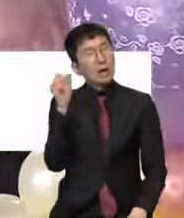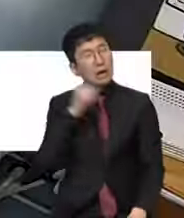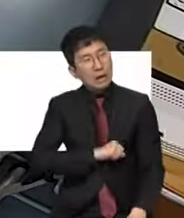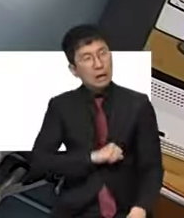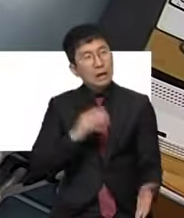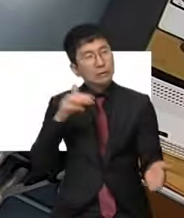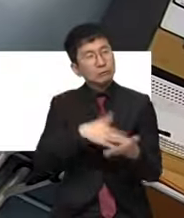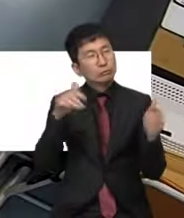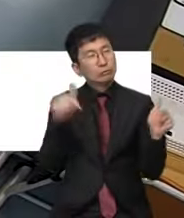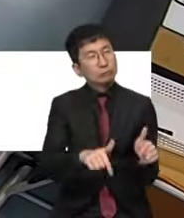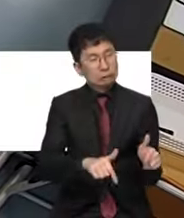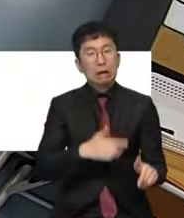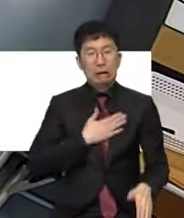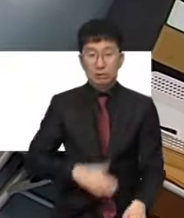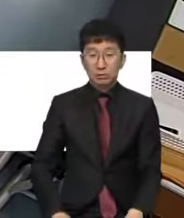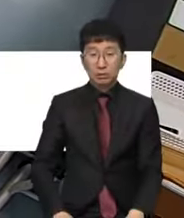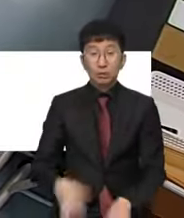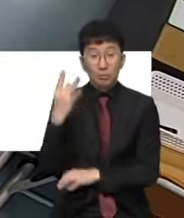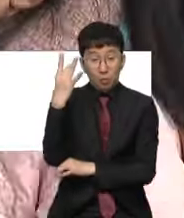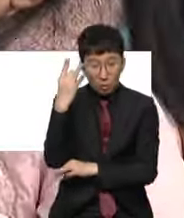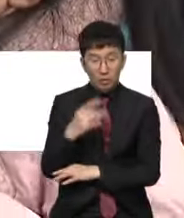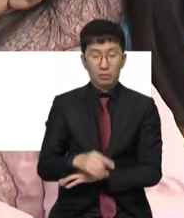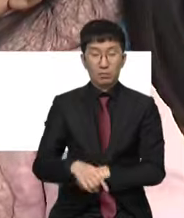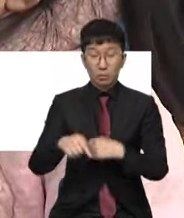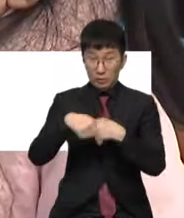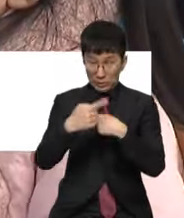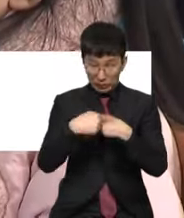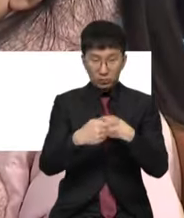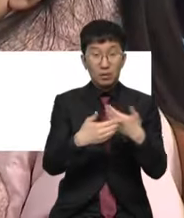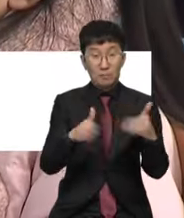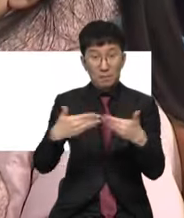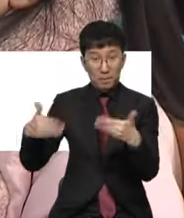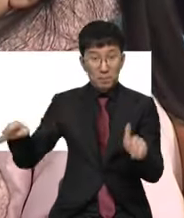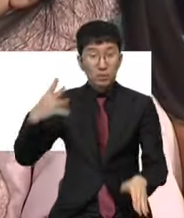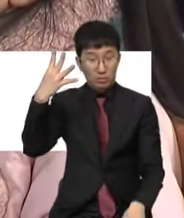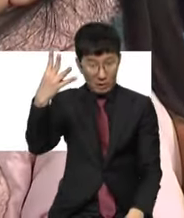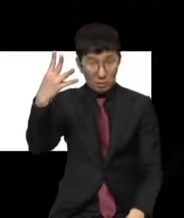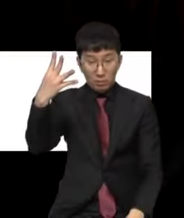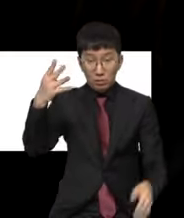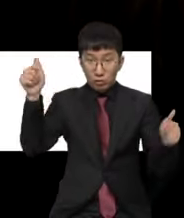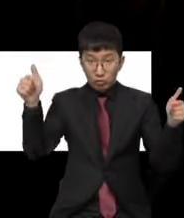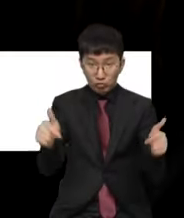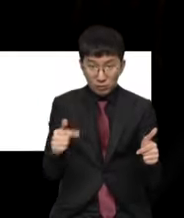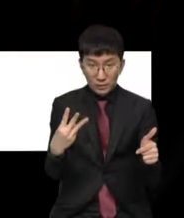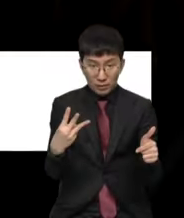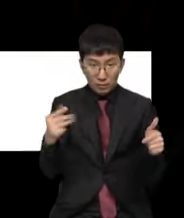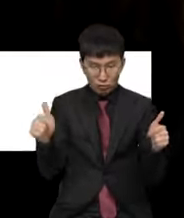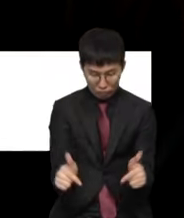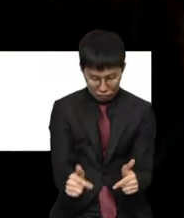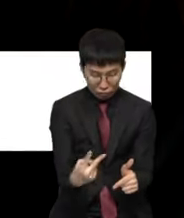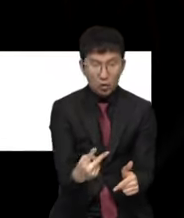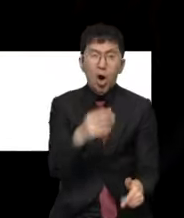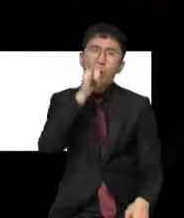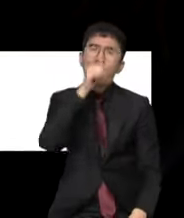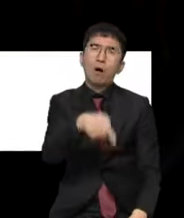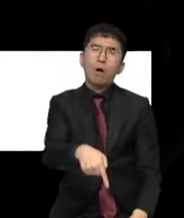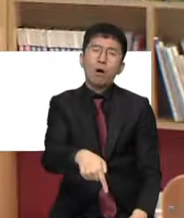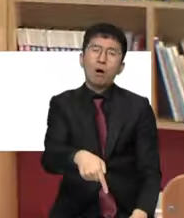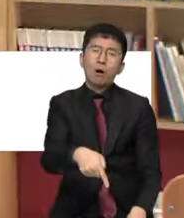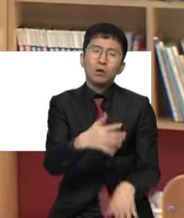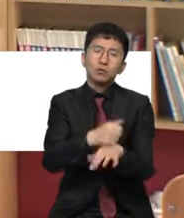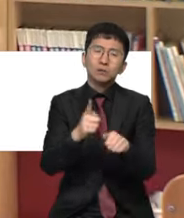학년에 네 반이었는데 뭐 세 반으로 줄어들고 또 시간이 또 지나다 보면 두 반으로 줄어든 경우도 있고 그런